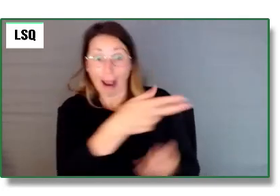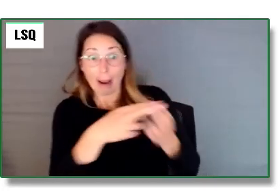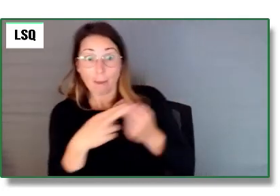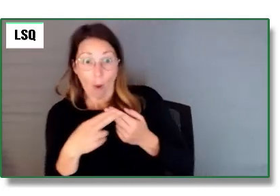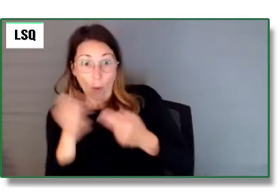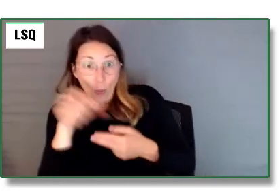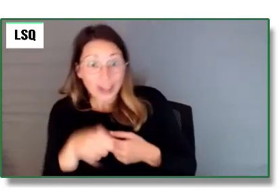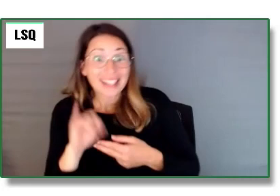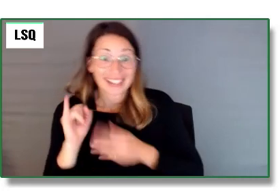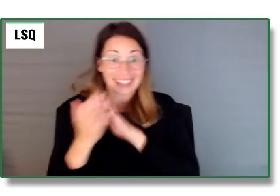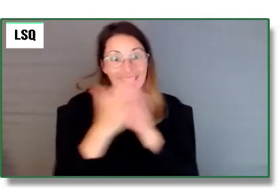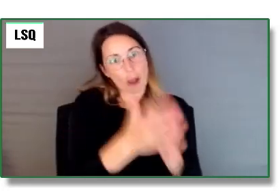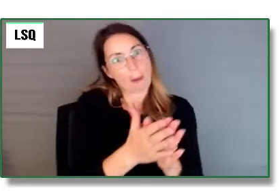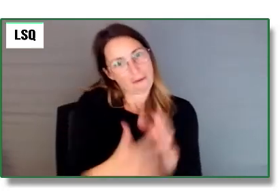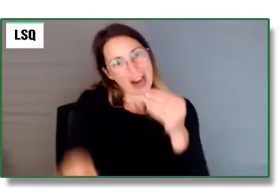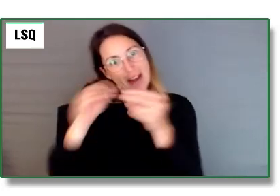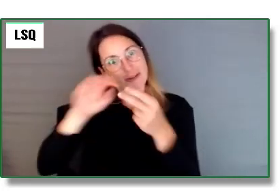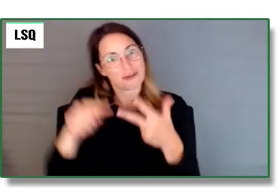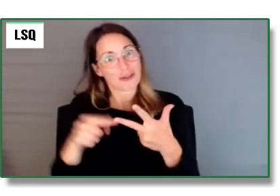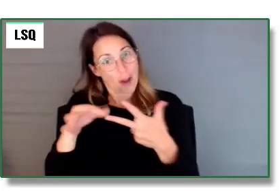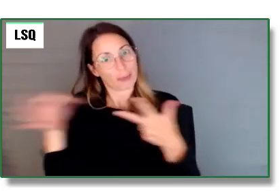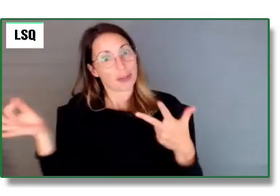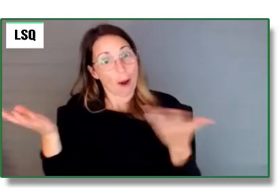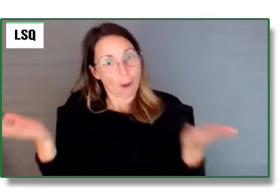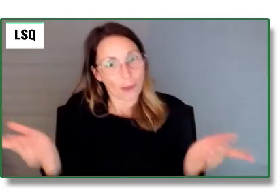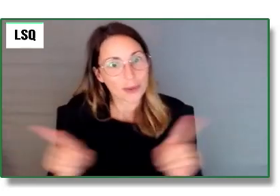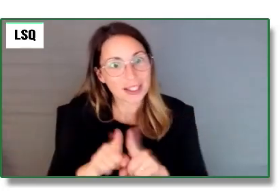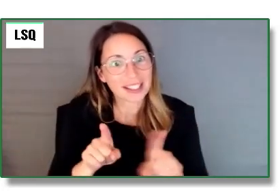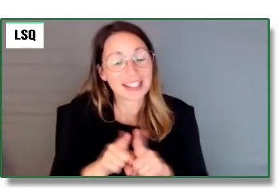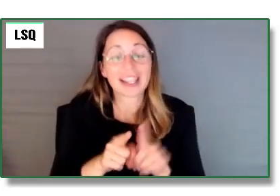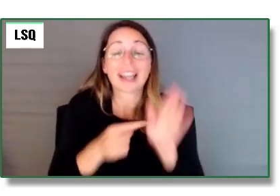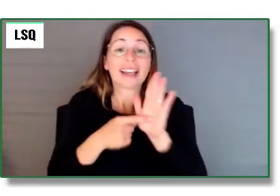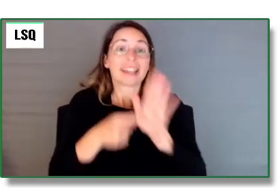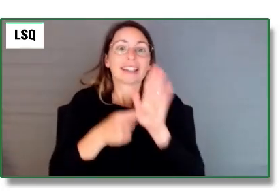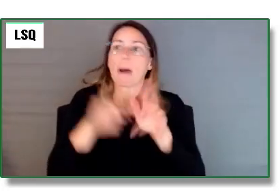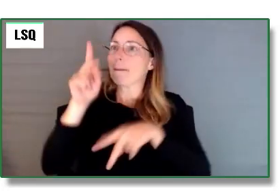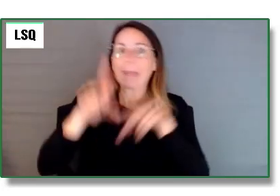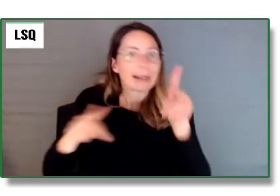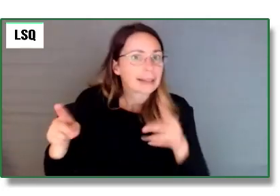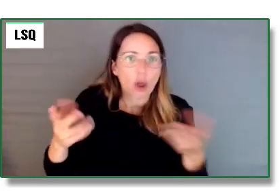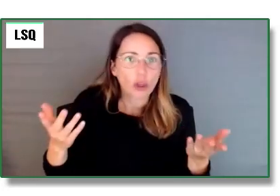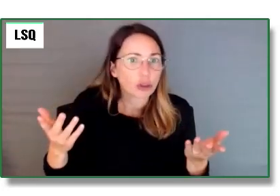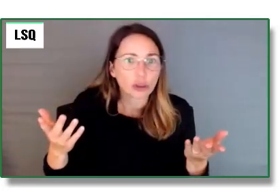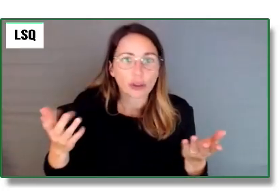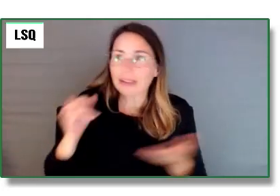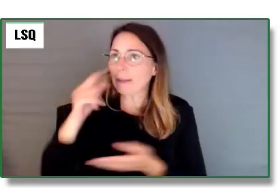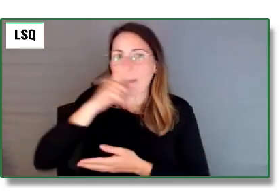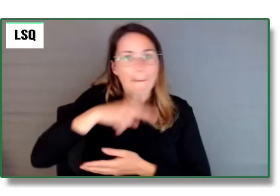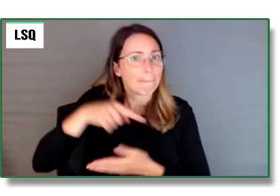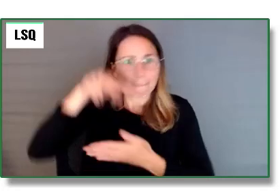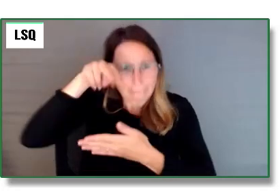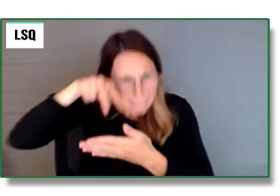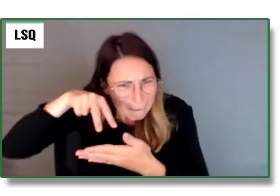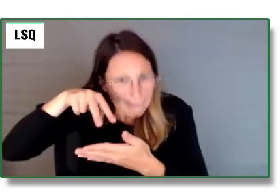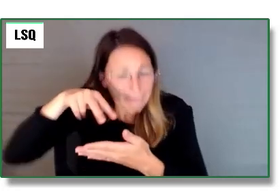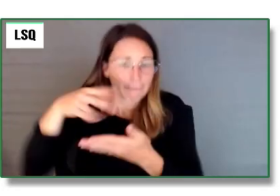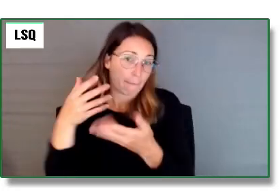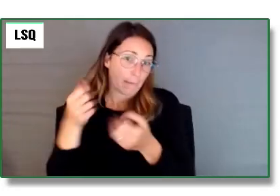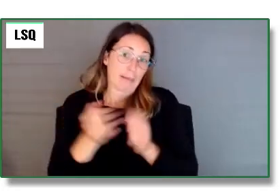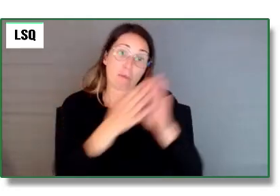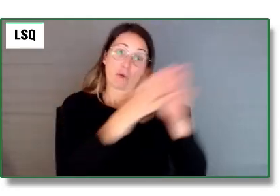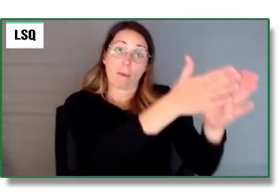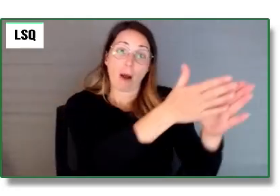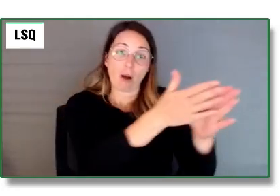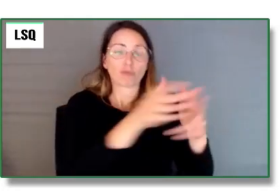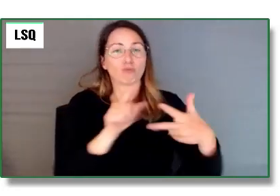nombreuses raisons, quelqu'un peut ne pas vouloir ou ne pas pouvoir lire un menu. On peut dire que le café numéro 2 représente